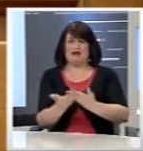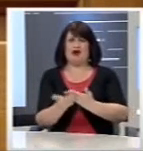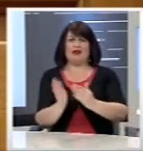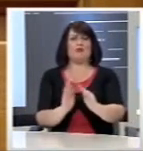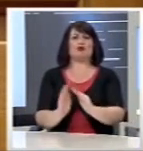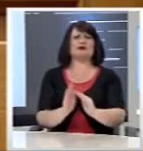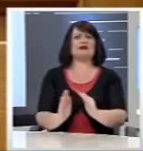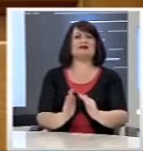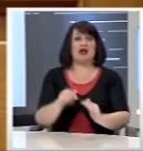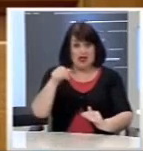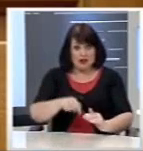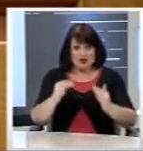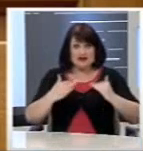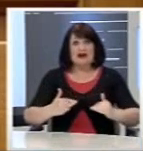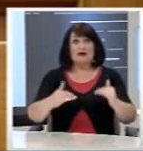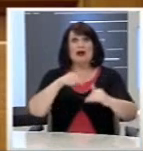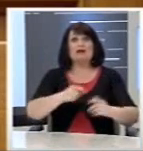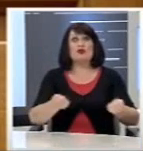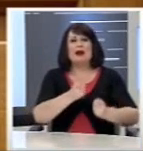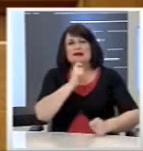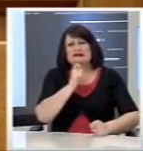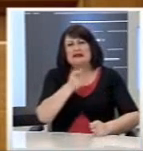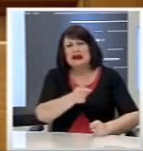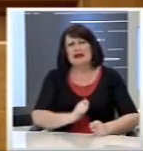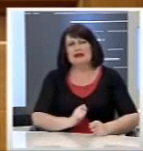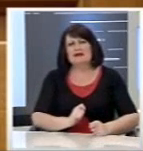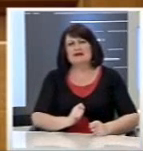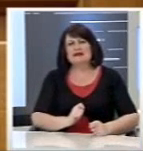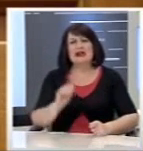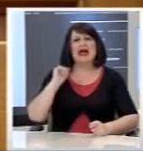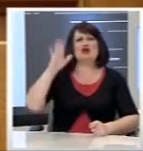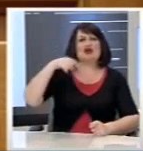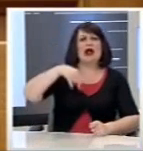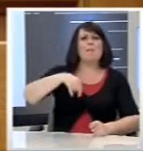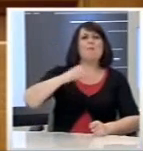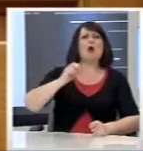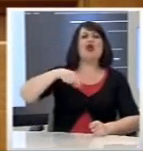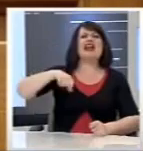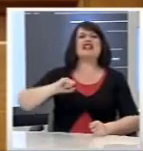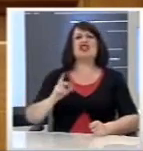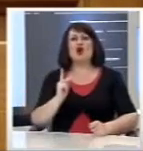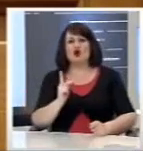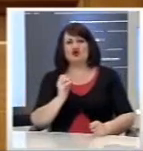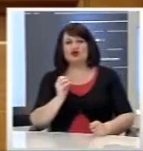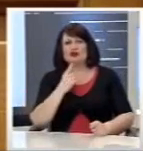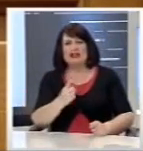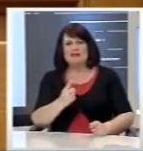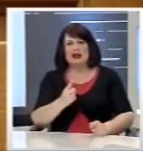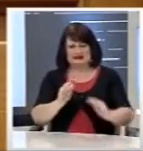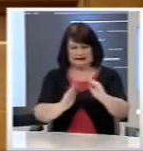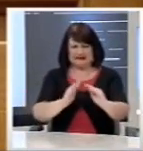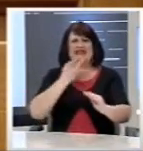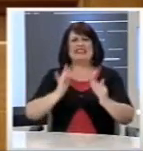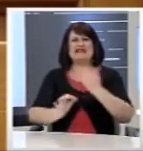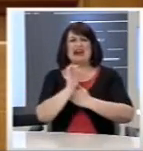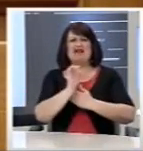Θεσμική χυδαιότητα ήταν αυτό που κάνατε με τη συνέντευξή σας στο Πολίτικο, στο εξωτερικό, όπου ξεπλύνατε την Χρυσή Αυγή και